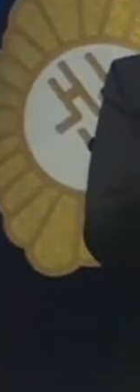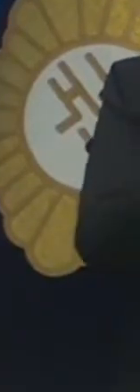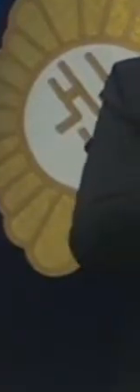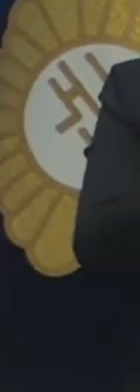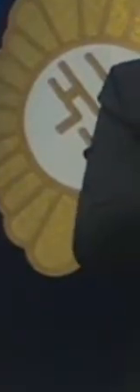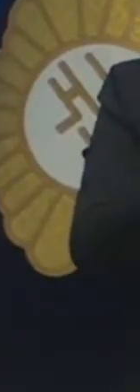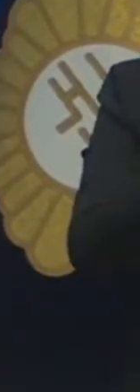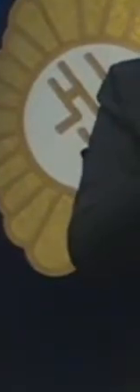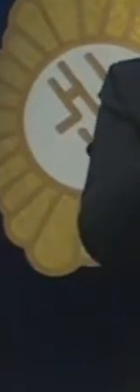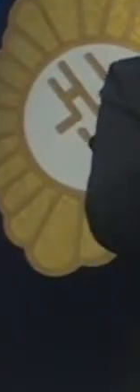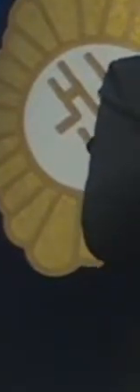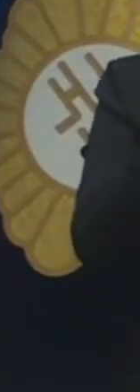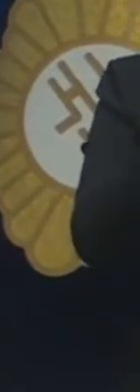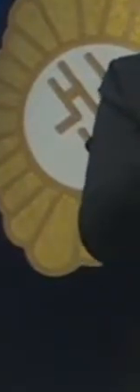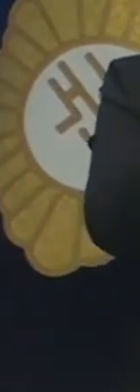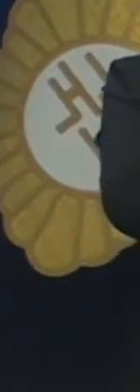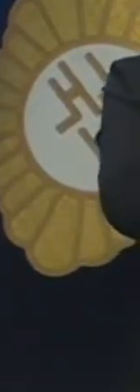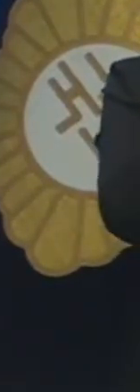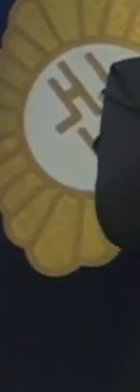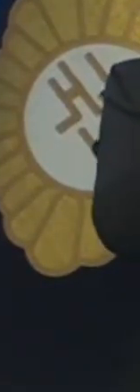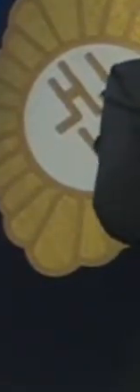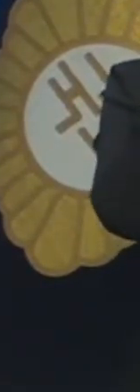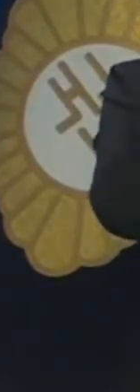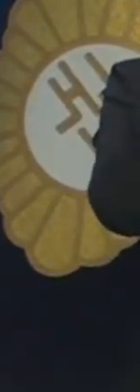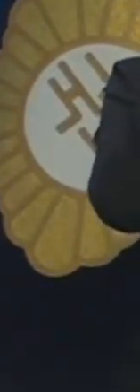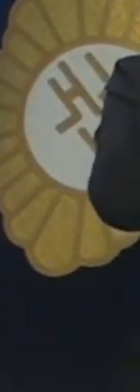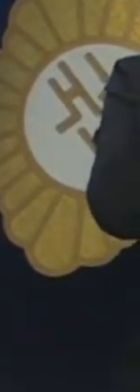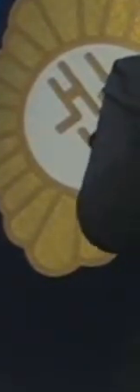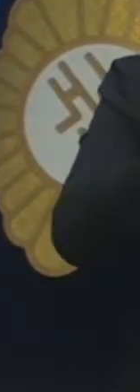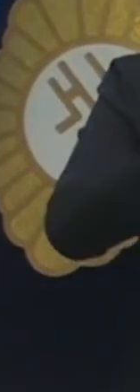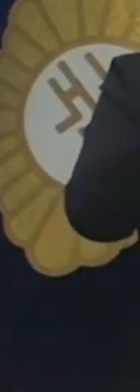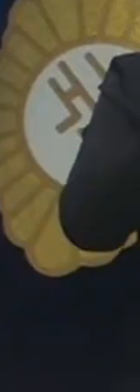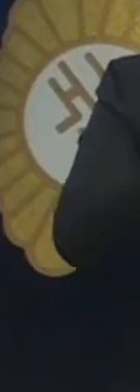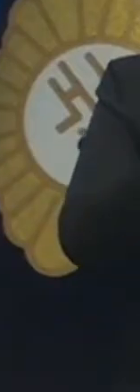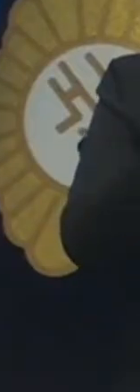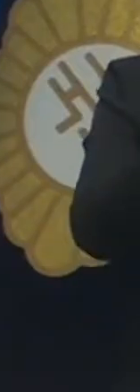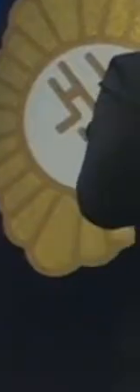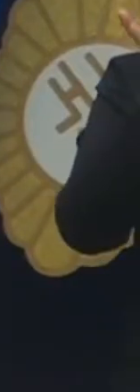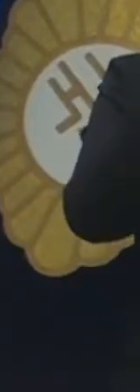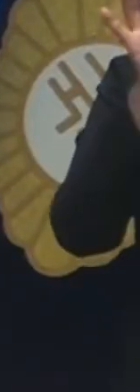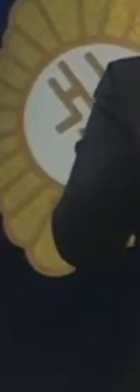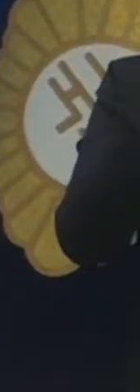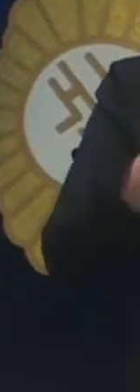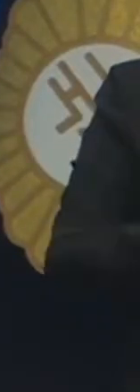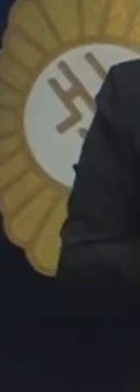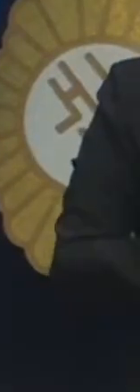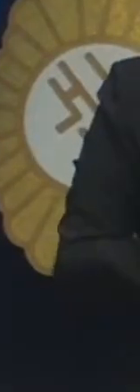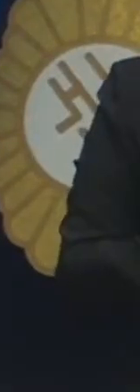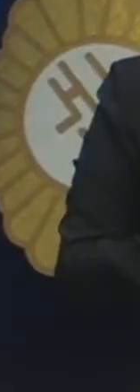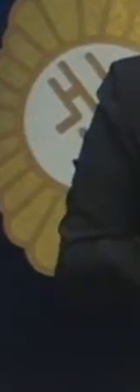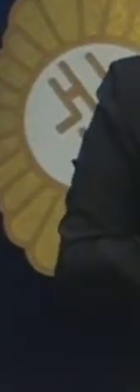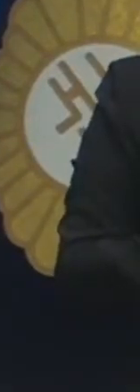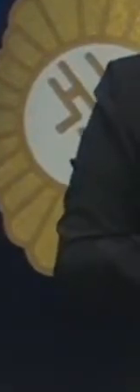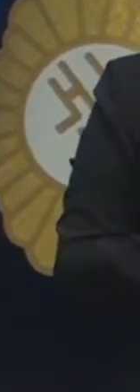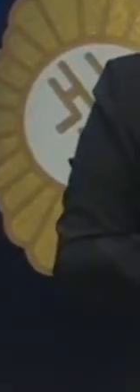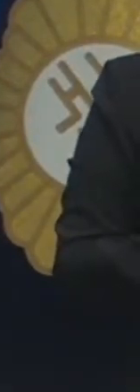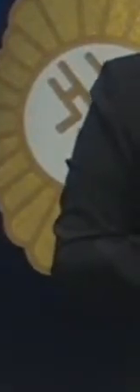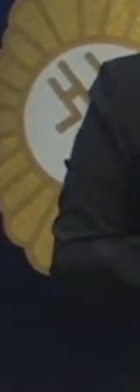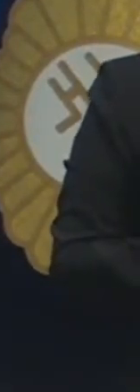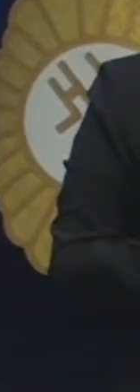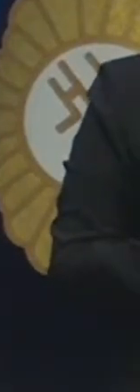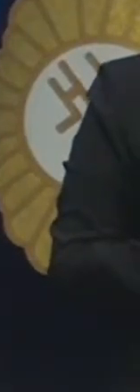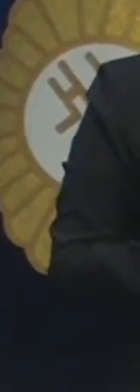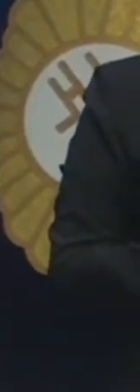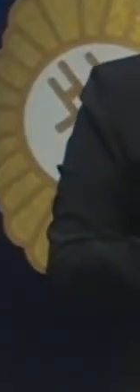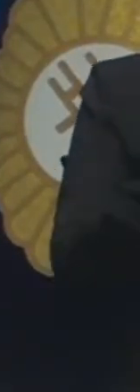해석이 안 되는 이상하고도 요상한 그런 행태가 반복되고 있습니다. 우선 먼저 뭐